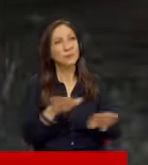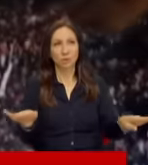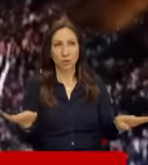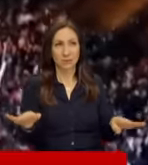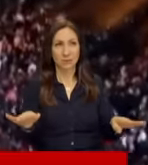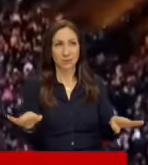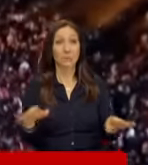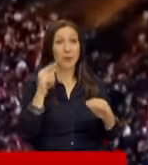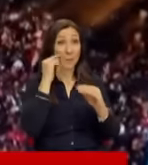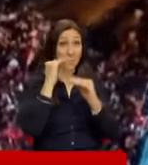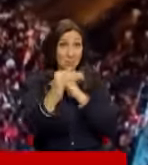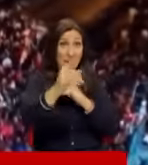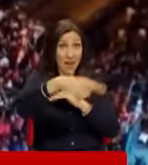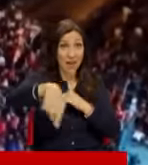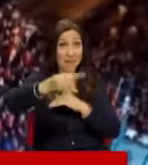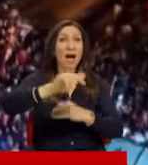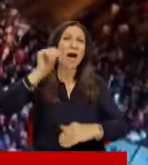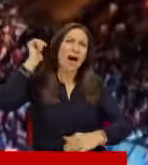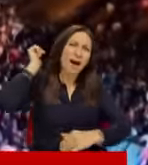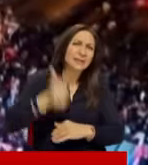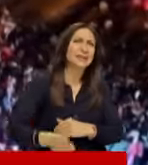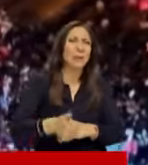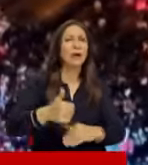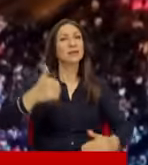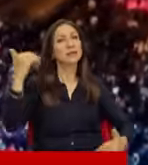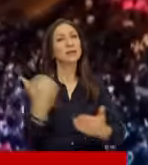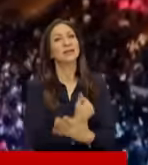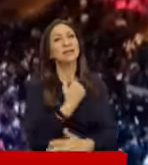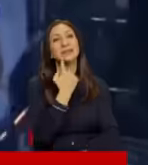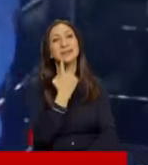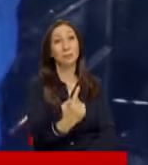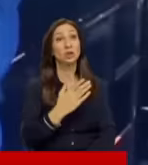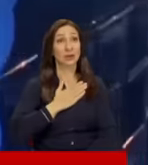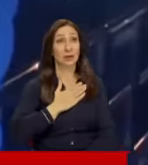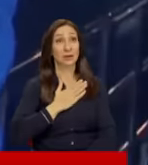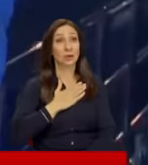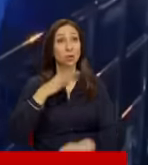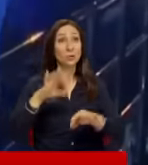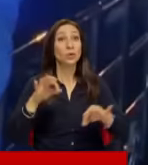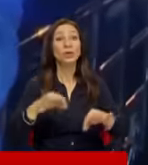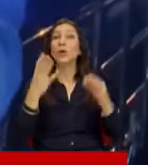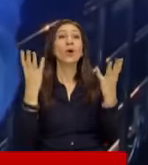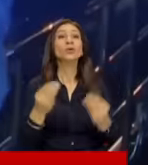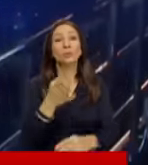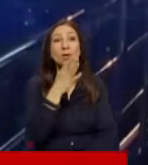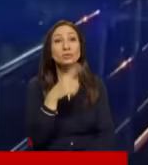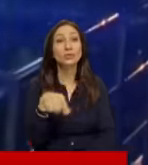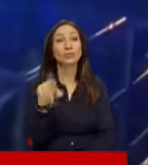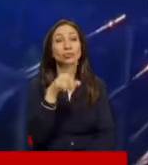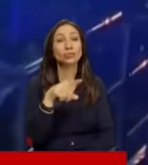Bitmiştir. Millet her zaman kazanır demiştik. Bugün ne oldu biliyor